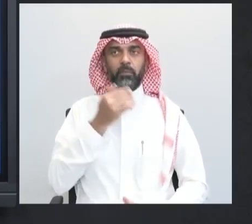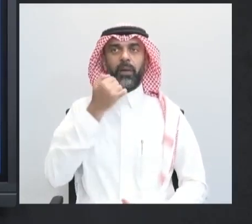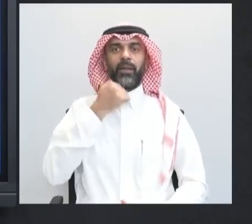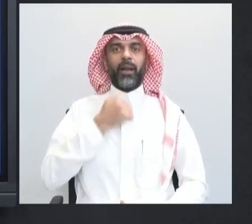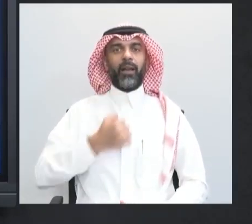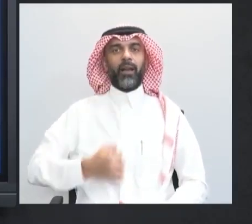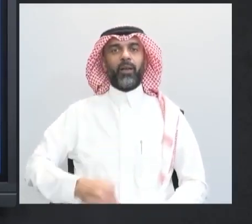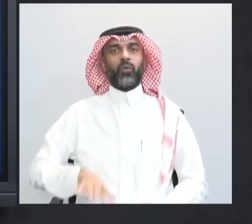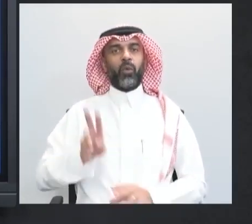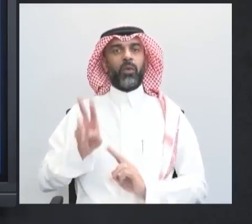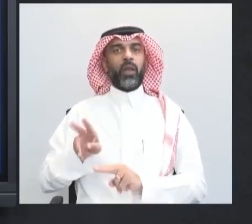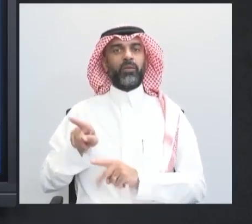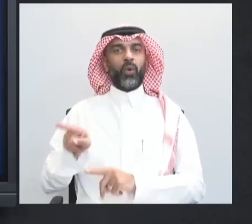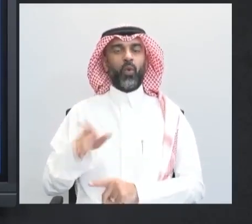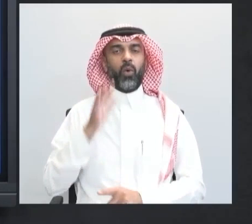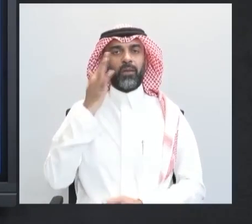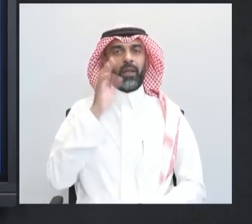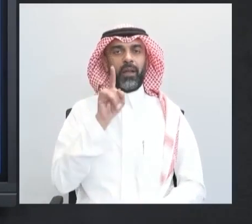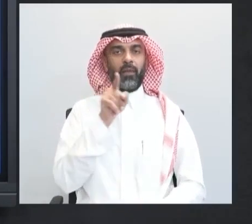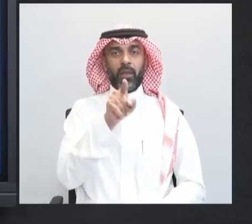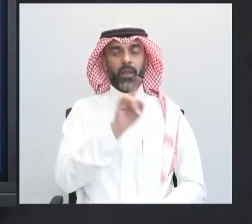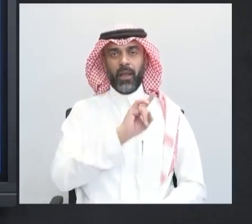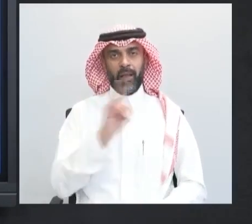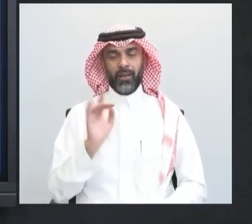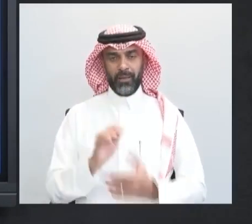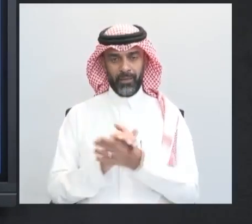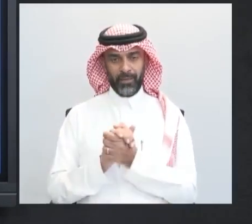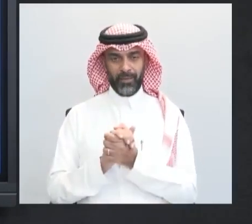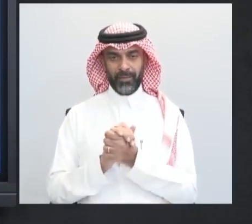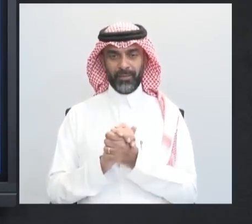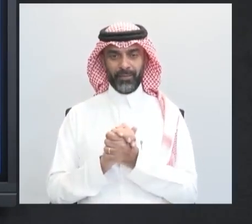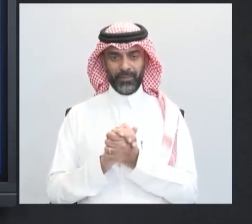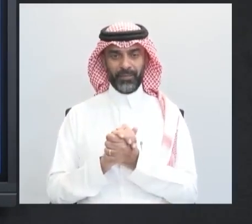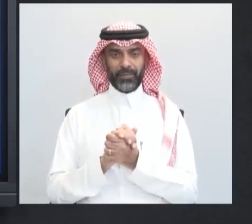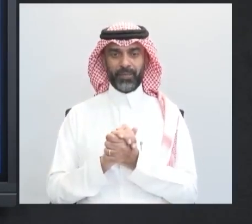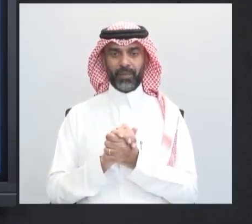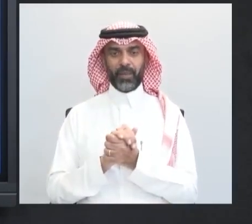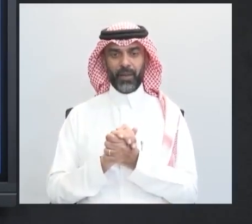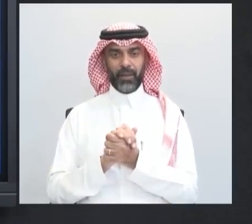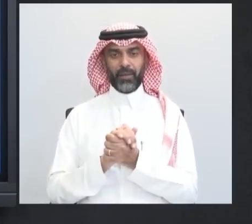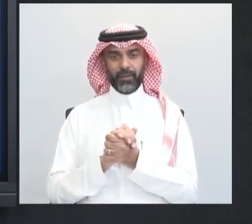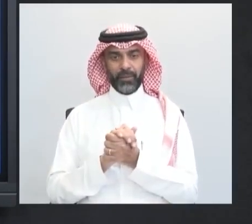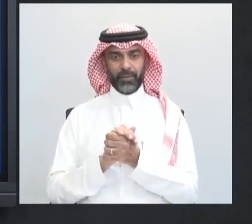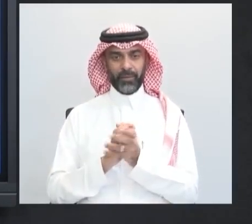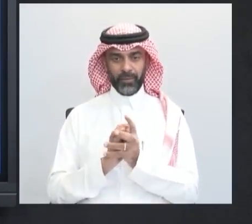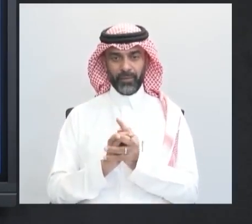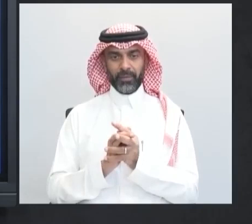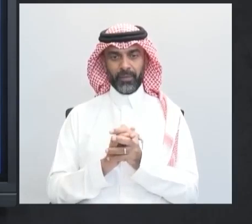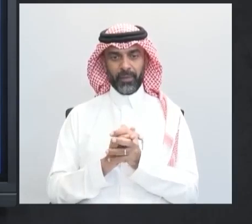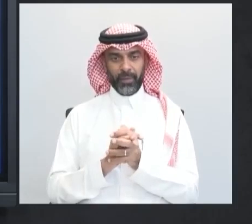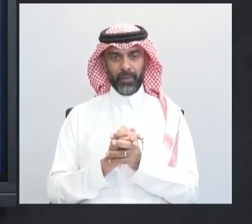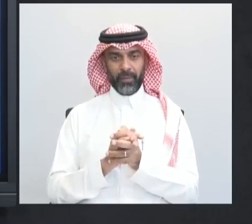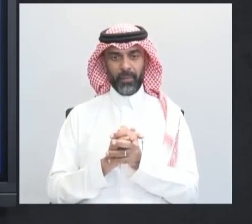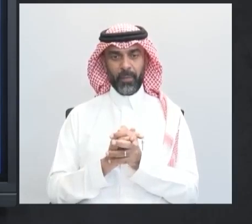كنا نتكلم او استعرضنا انواع الخلايا العضليه عندما تكلمنا عن خلايا المرساه كانت تبطن الجهاز الهضمي المعده